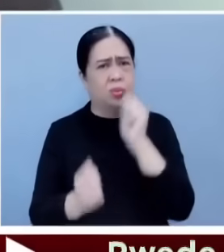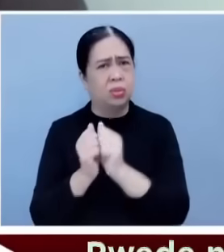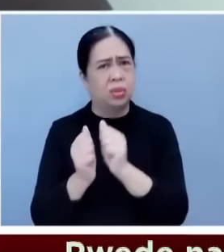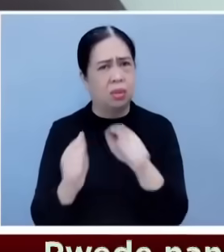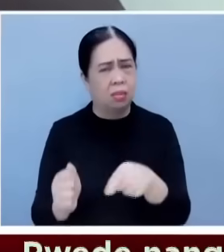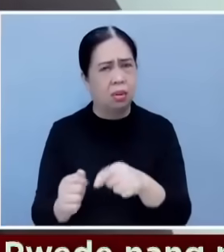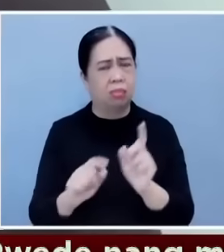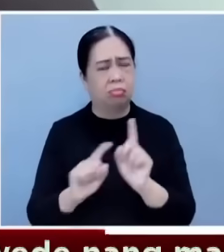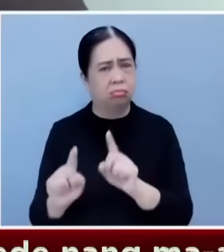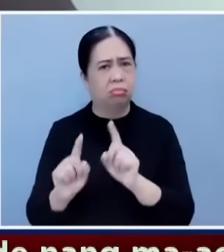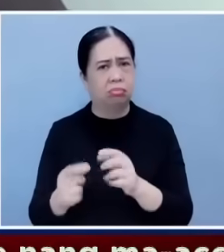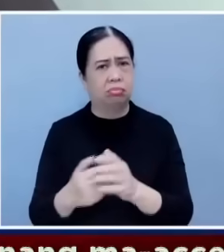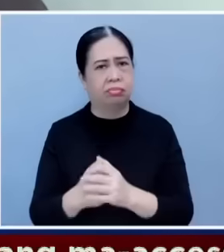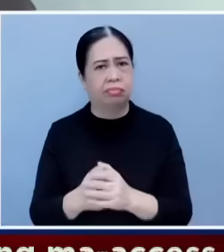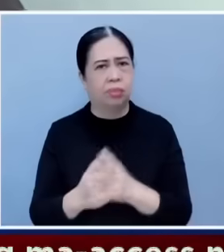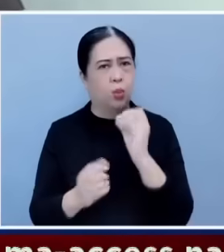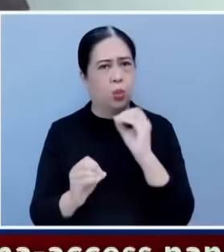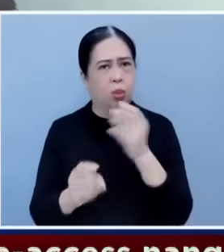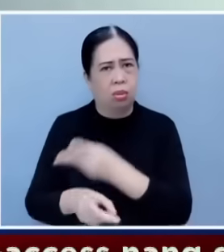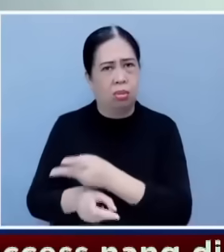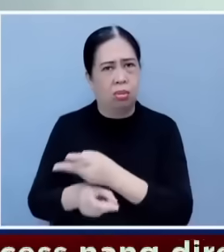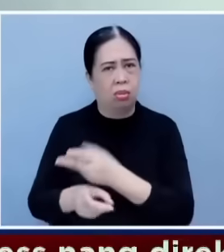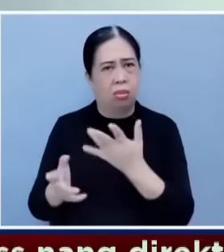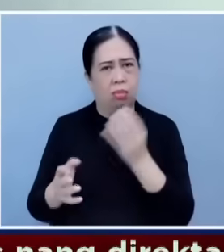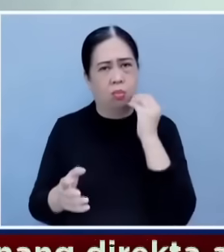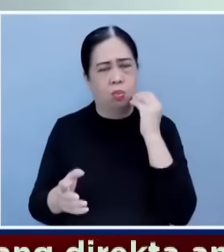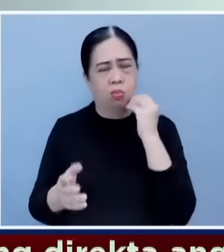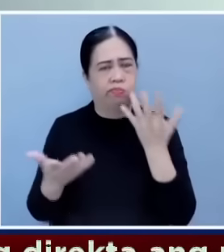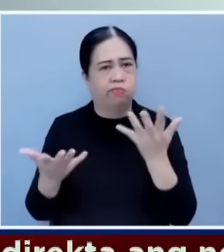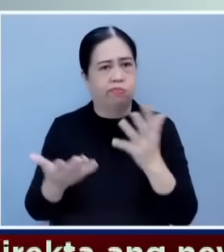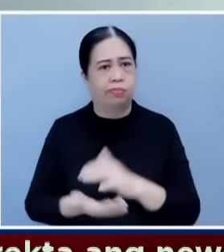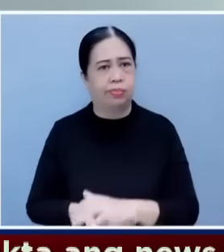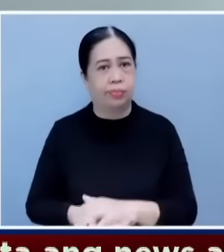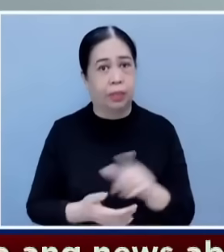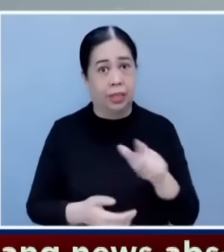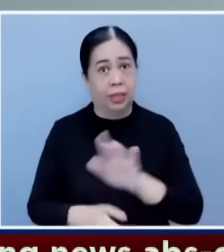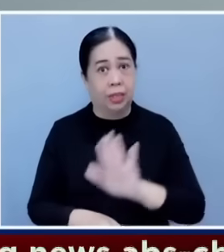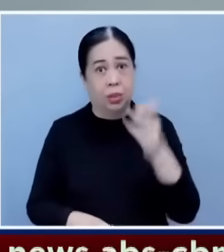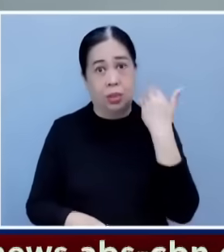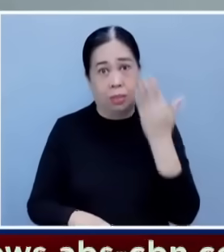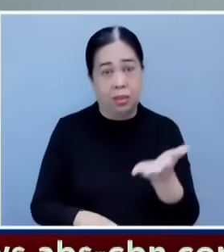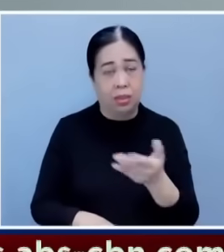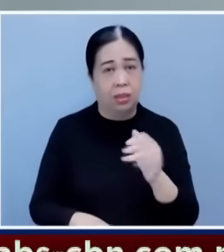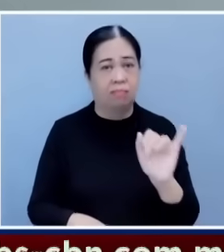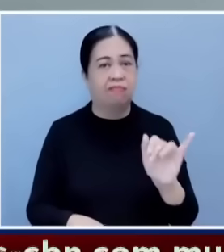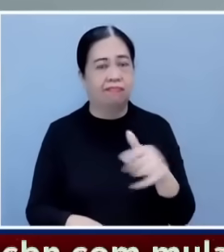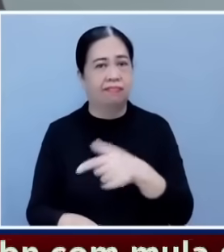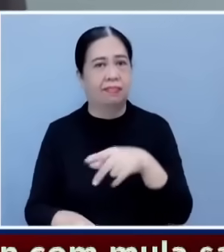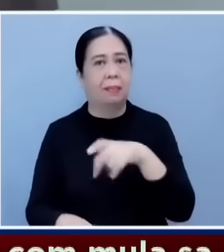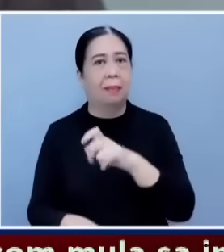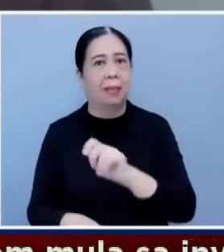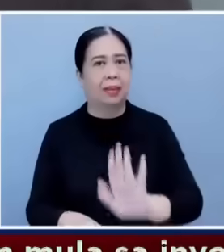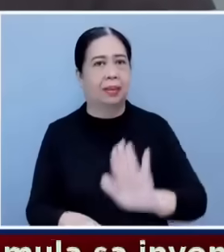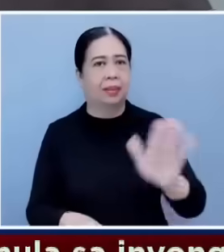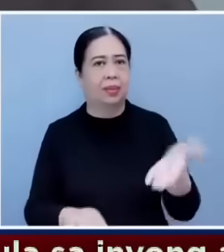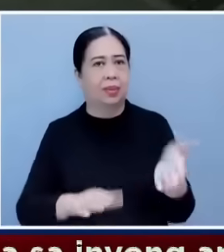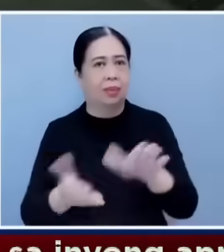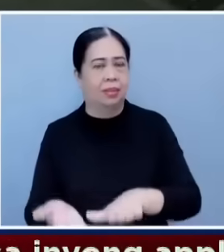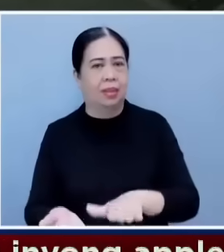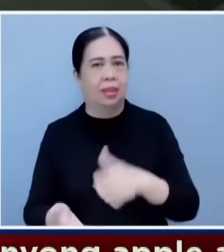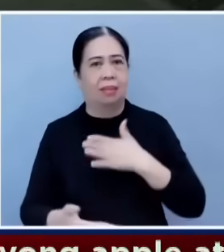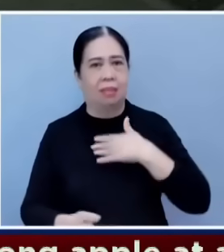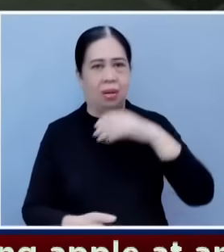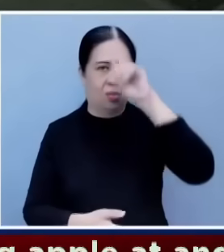kami. Wala po kasi mga pag-iiwanan din. Ano ba siya, alaga ng batay ninyo? Opo. Nino? Nang lolo